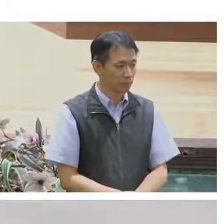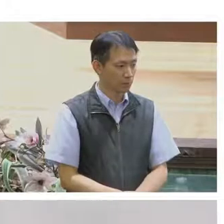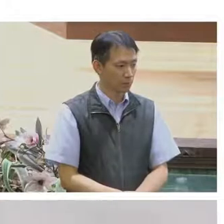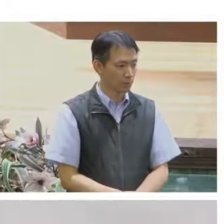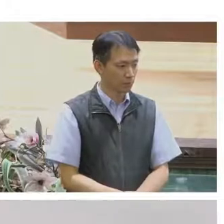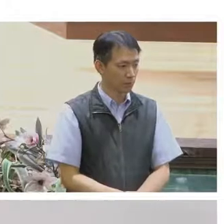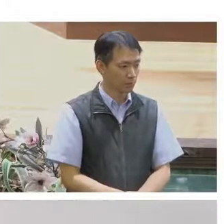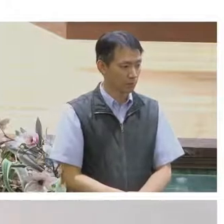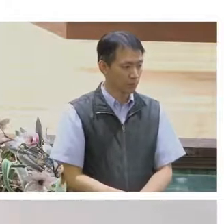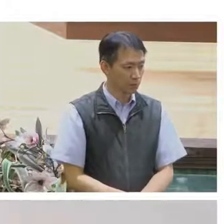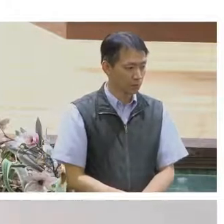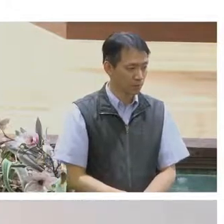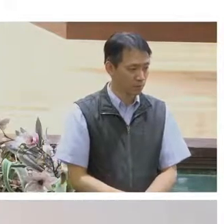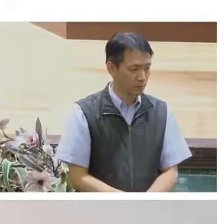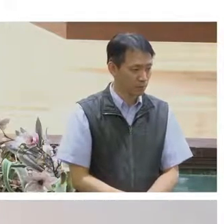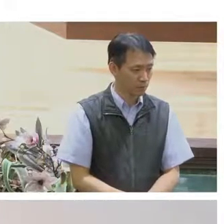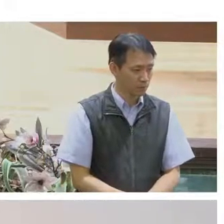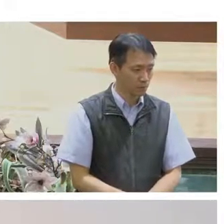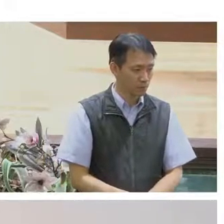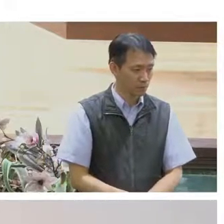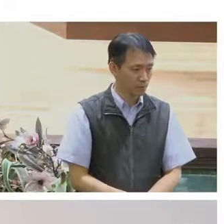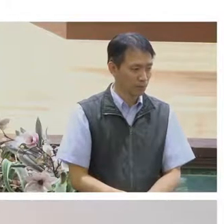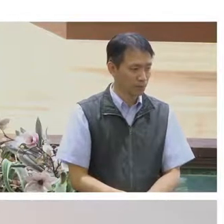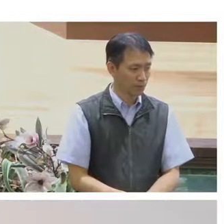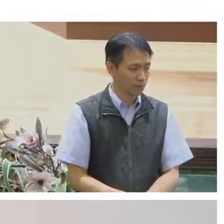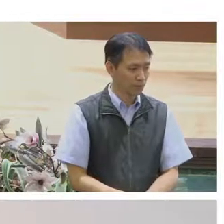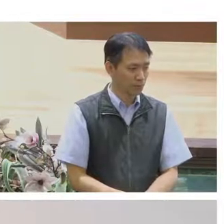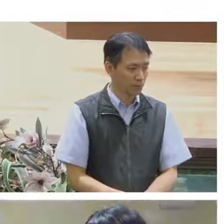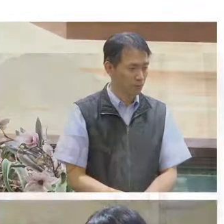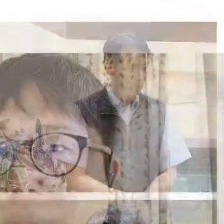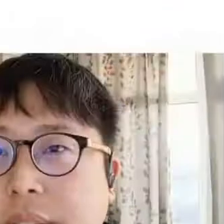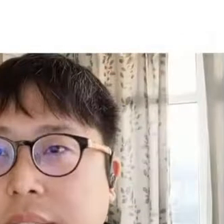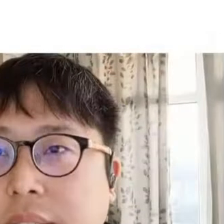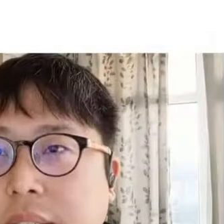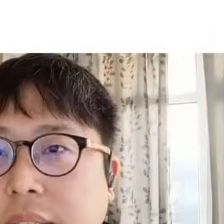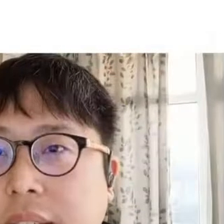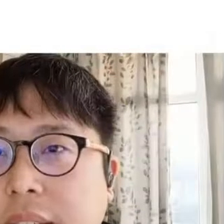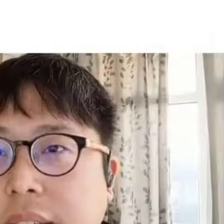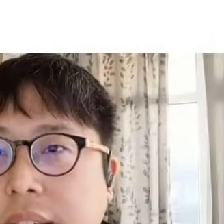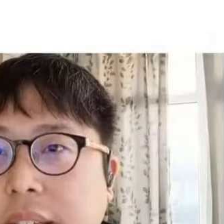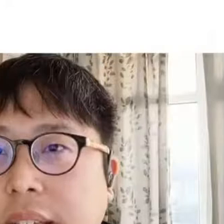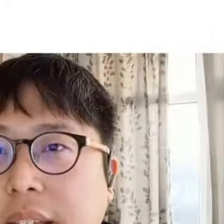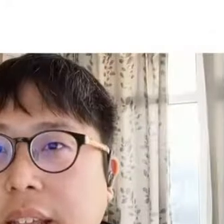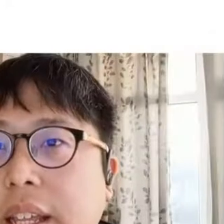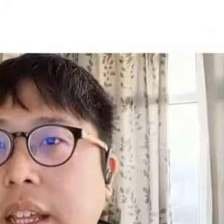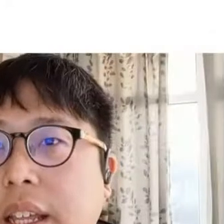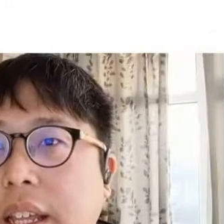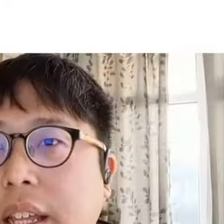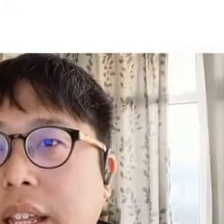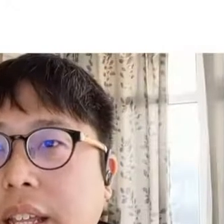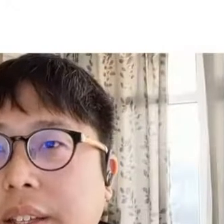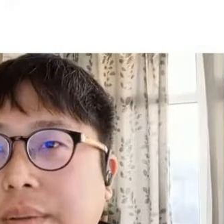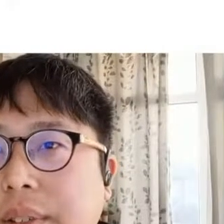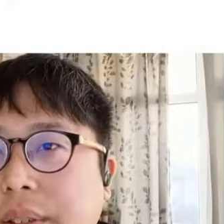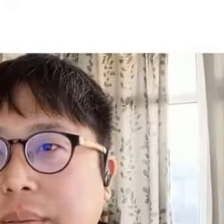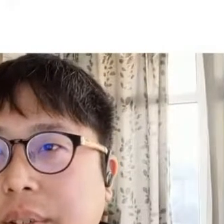这是我对于我来说呢 ，sorry， 是不是现场还要回答？ 对，要不然你先。